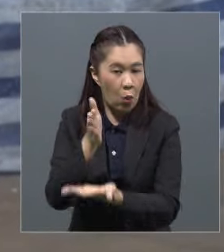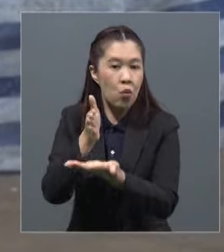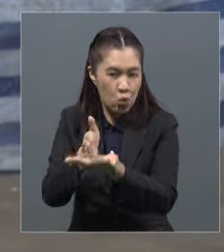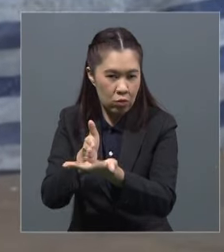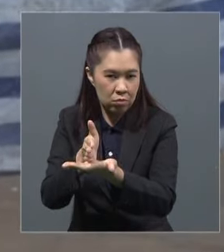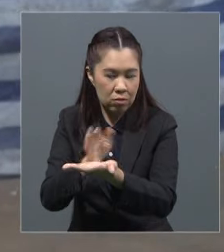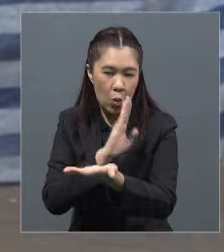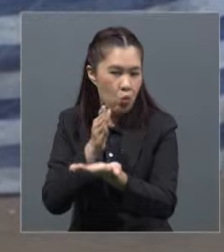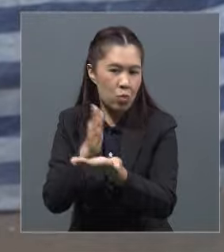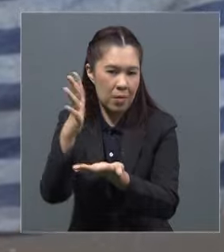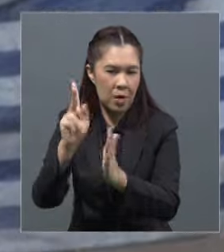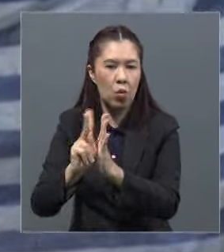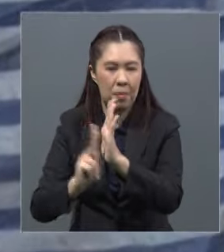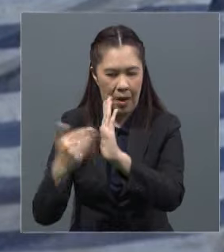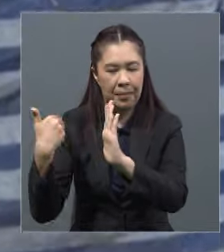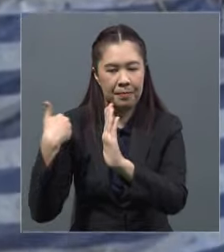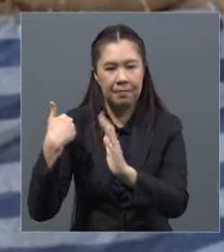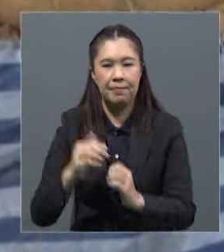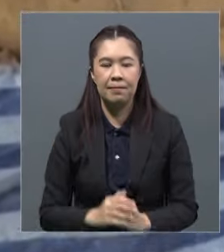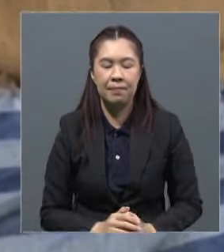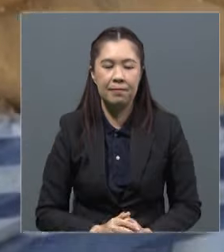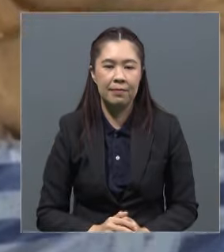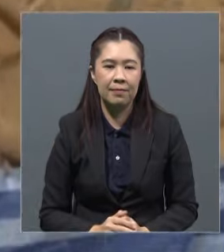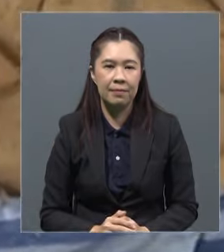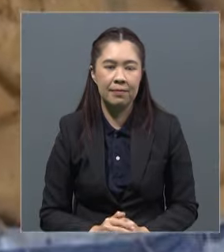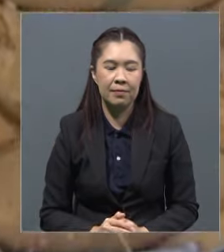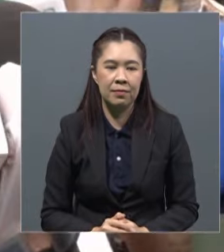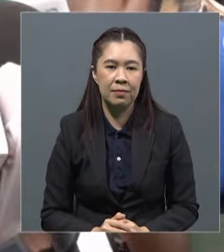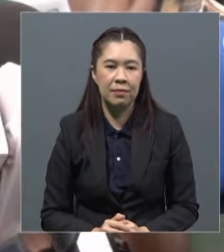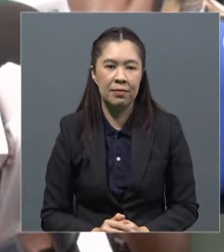ำเนินการทางกฎหมายแล้วลองฟังเสียงดูครับ